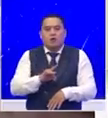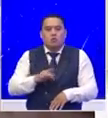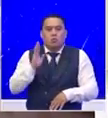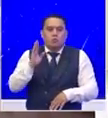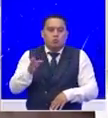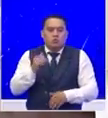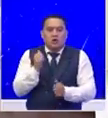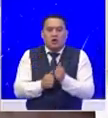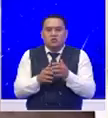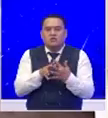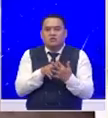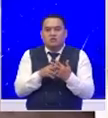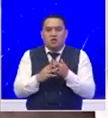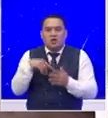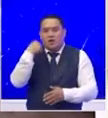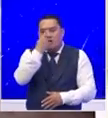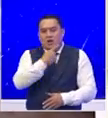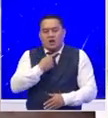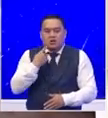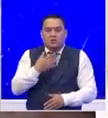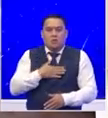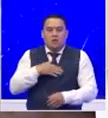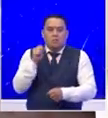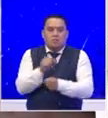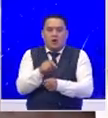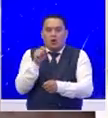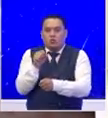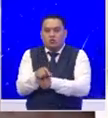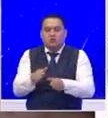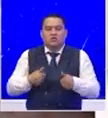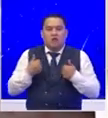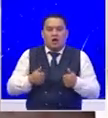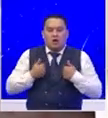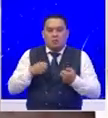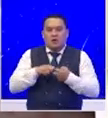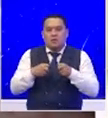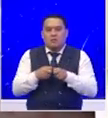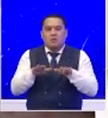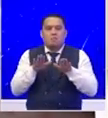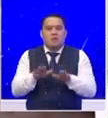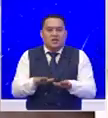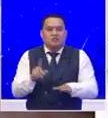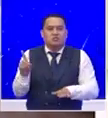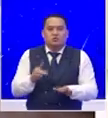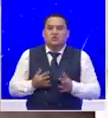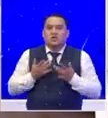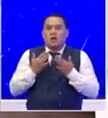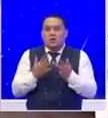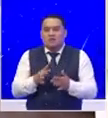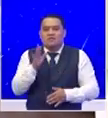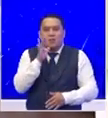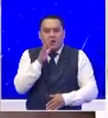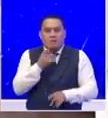будет ездить в каждое село и будет лично смотреть, как решаются мои поручения. Я всегда стараюсь решить проблемы на месте, но есть такие, которые требуют определенного